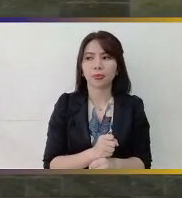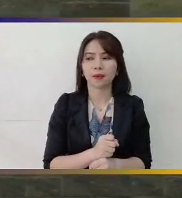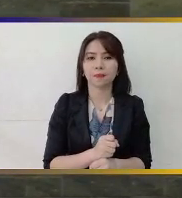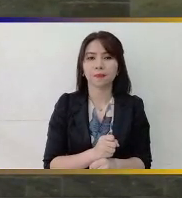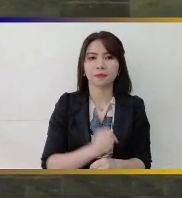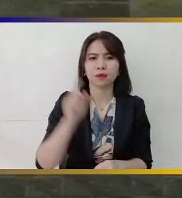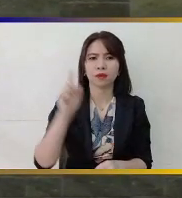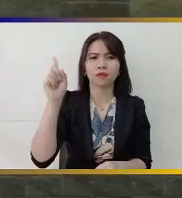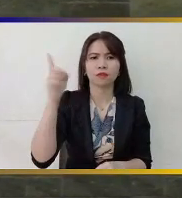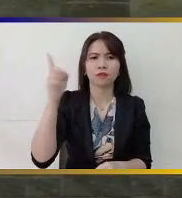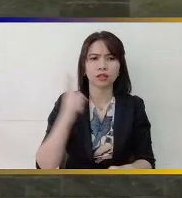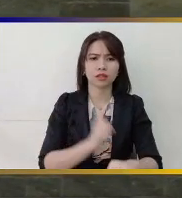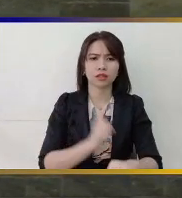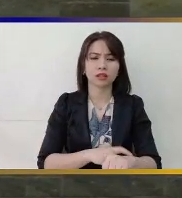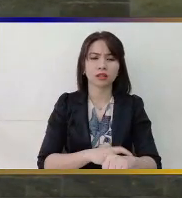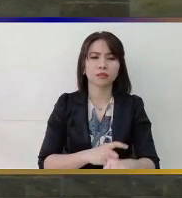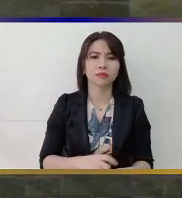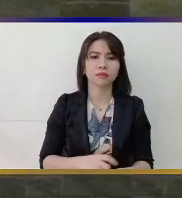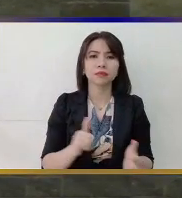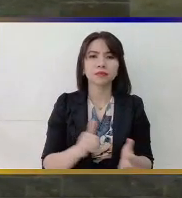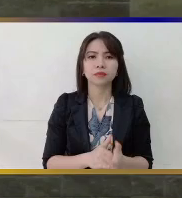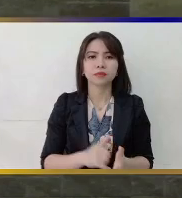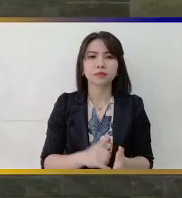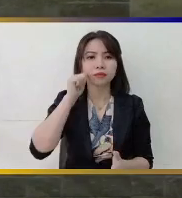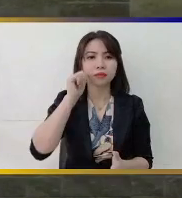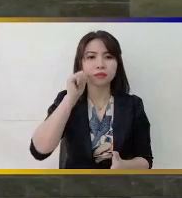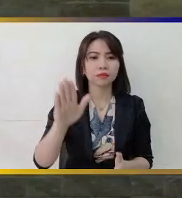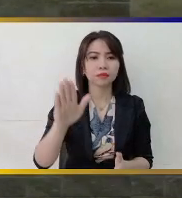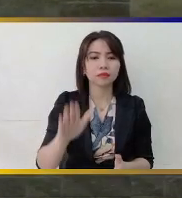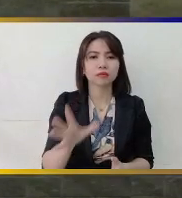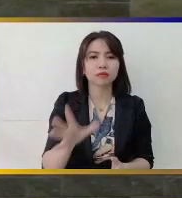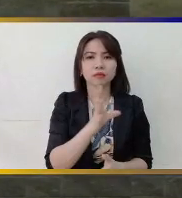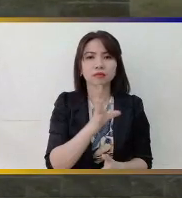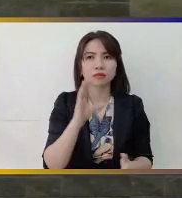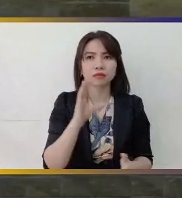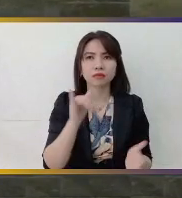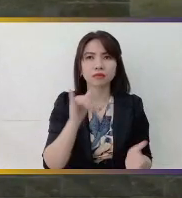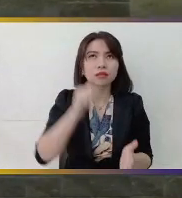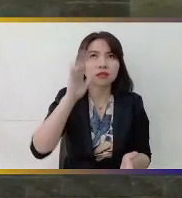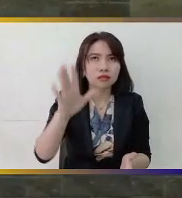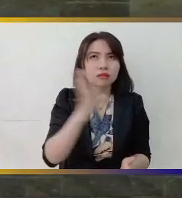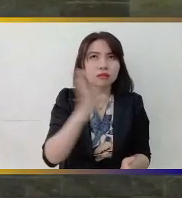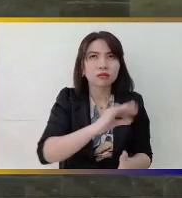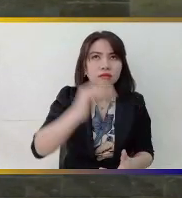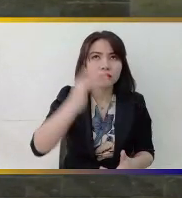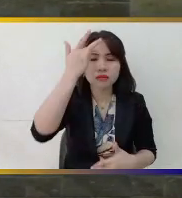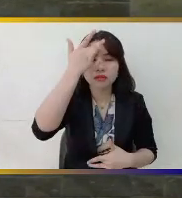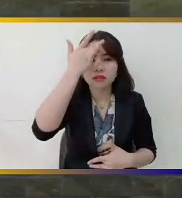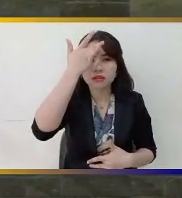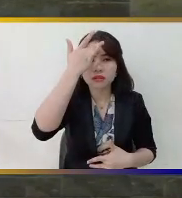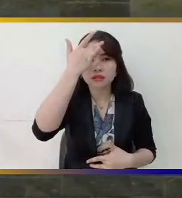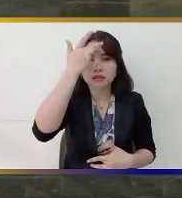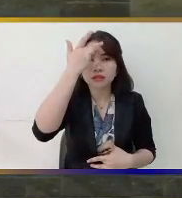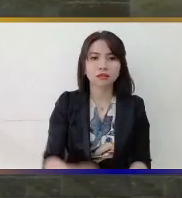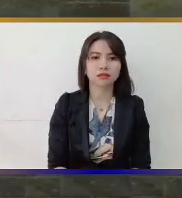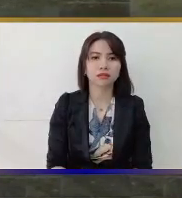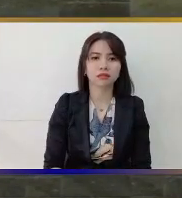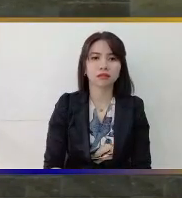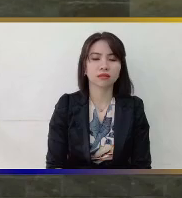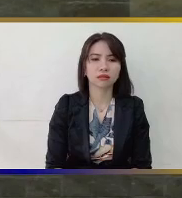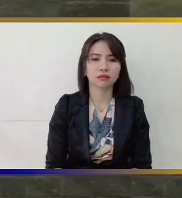pagkakataon, kapatid, yung babae lamang at saka yung infirmity. I'm talking about the spirit of infirmity.